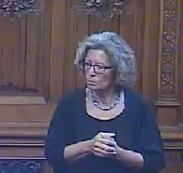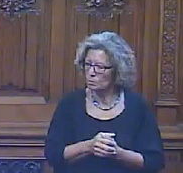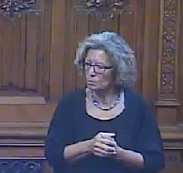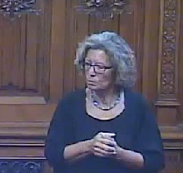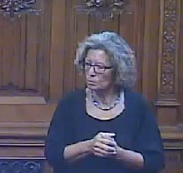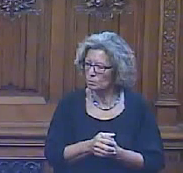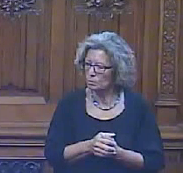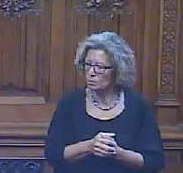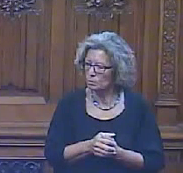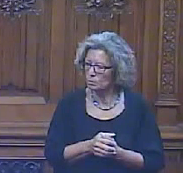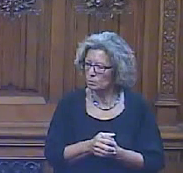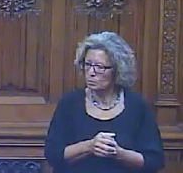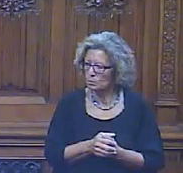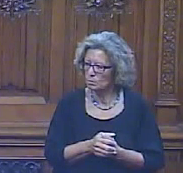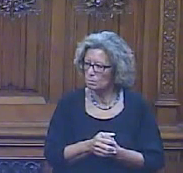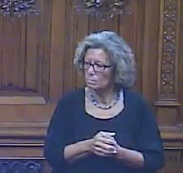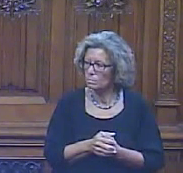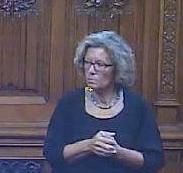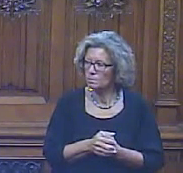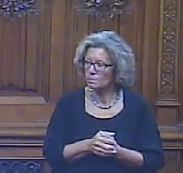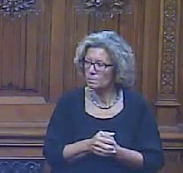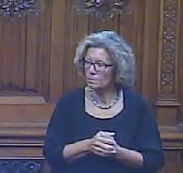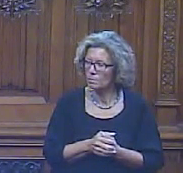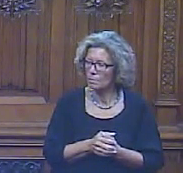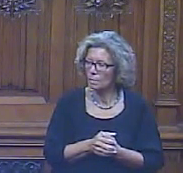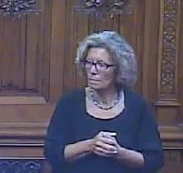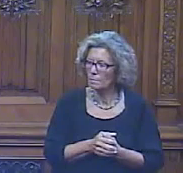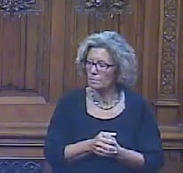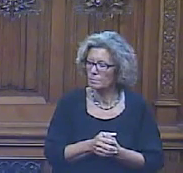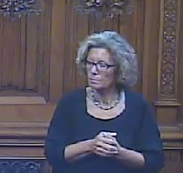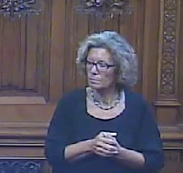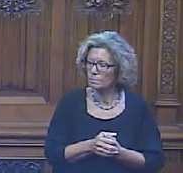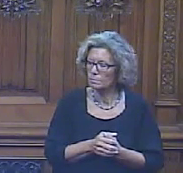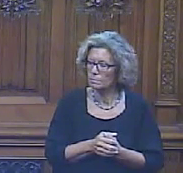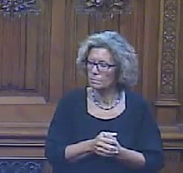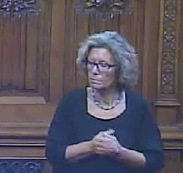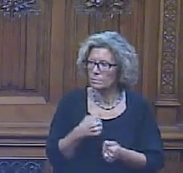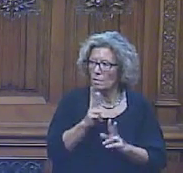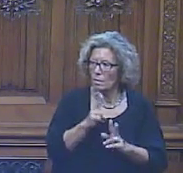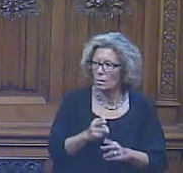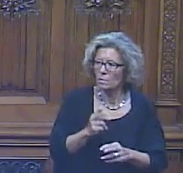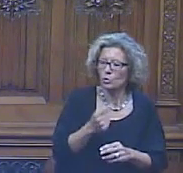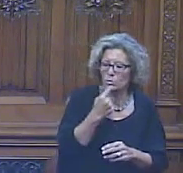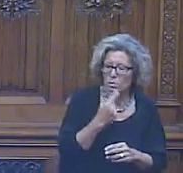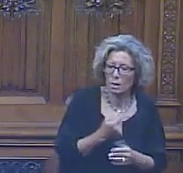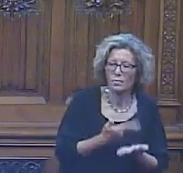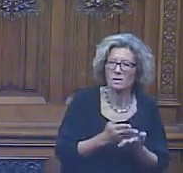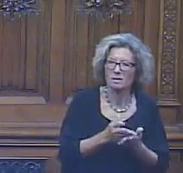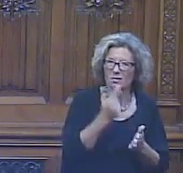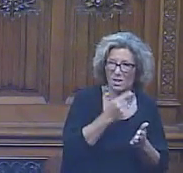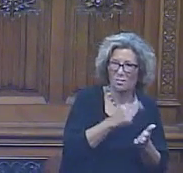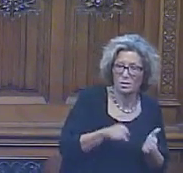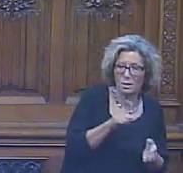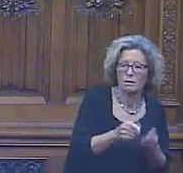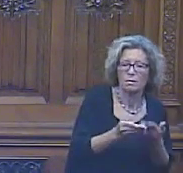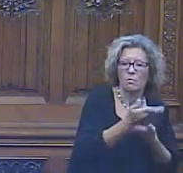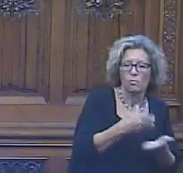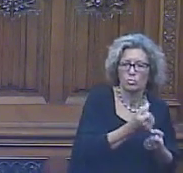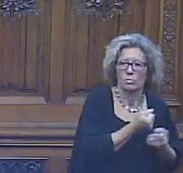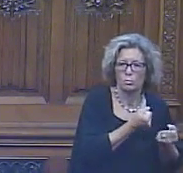Ich erspare mir da jetzt einiges, ja. Aber grundsätzlich kann ich Ihnen nur sagen, das Versagen der